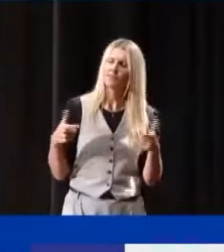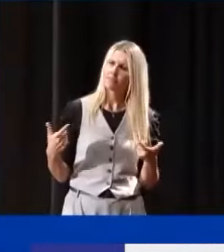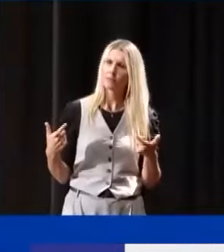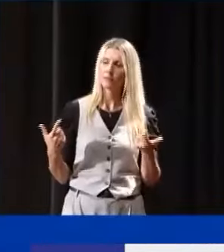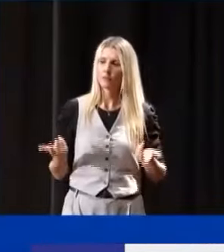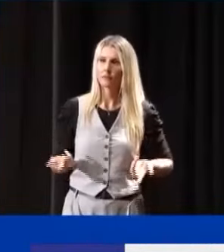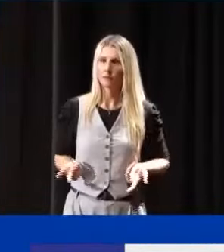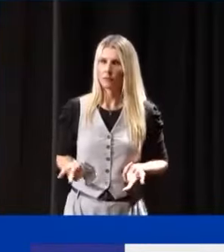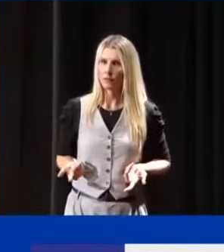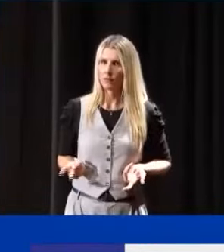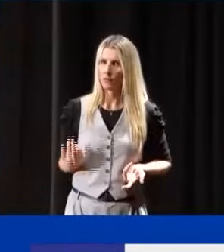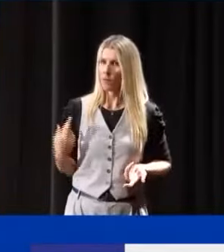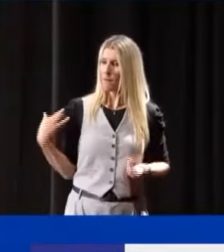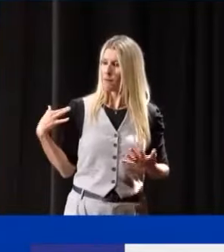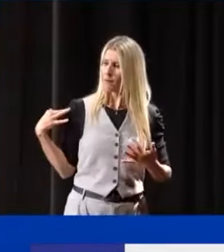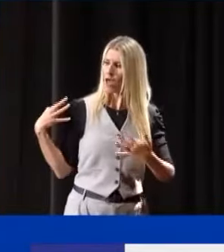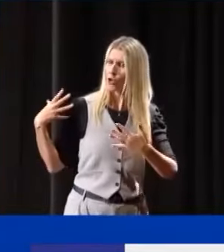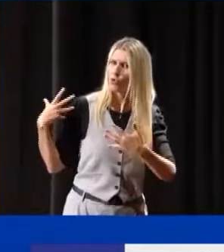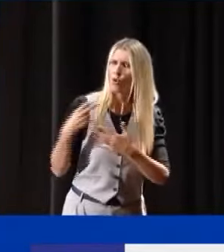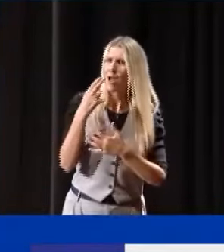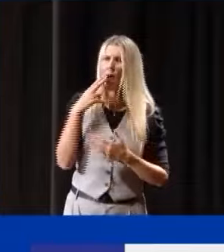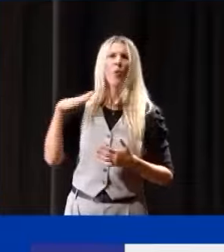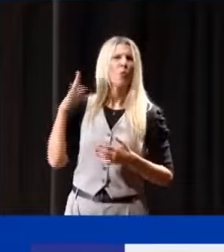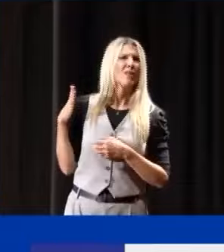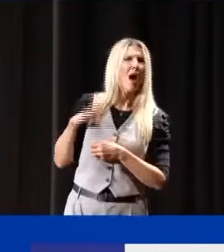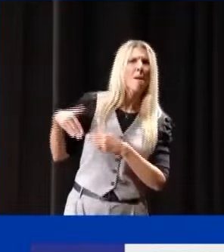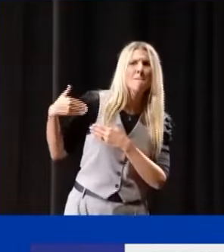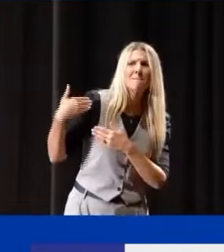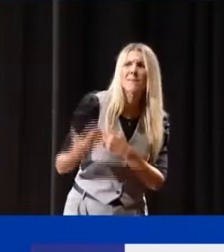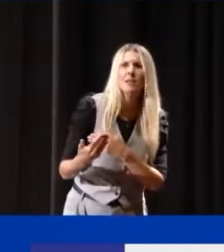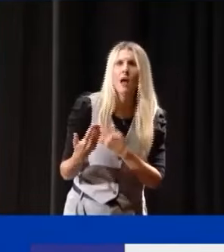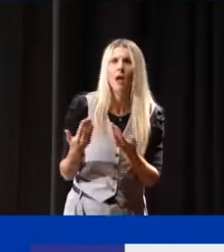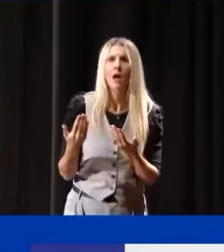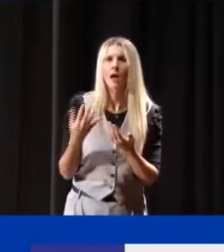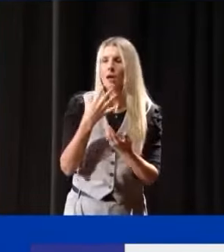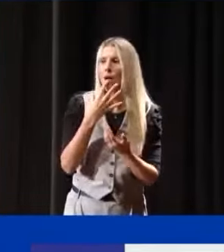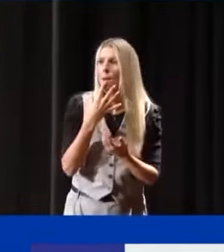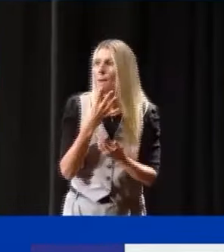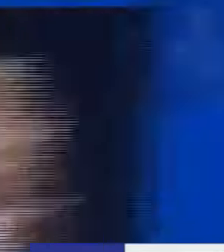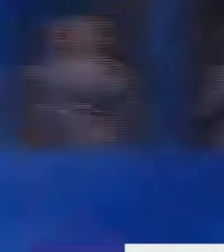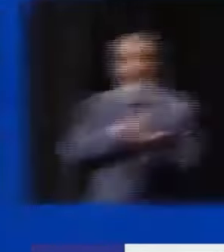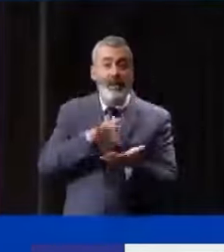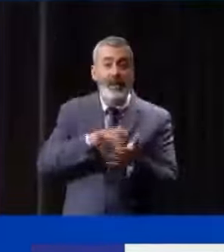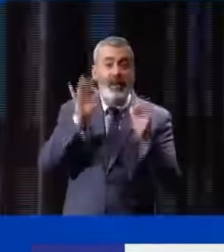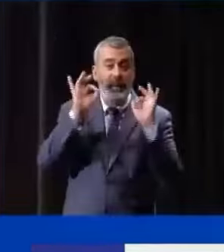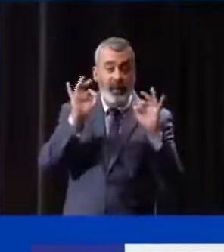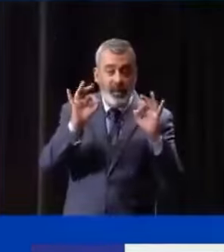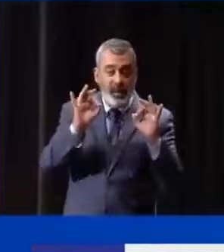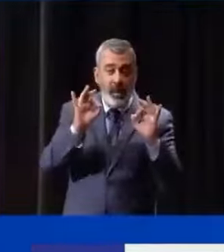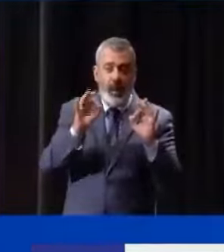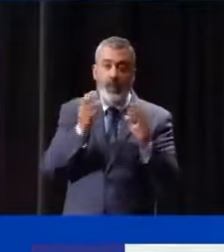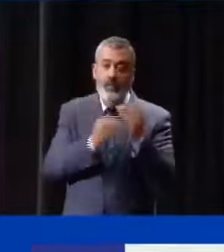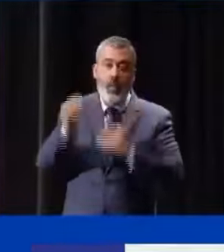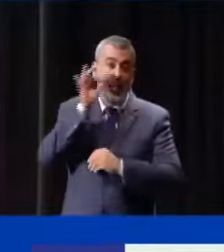Δεν έχει υπάρξει πρωθυπουργός, στη μεταπολίτευση τουλάχιστον, που να έχει φροντίσει τη Θεσσαλονίκη περισσότερο από ότι ο Κυριάκος Μητσοτάκης. Η πόλη της